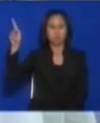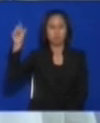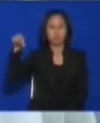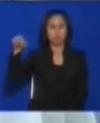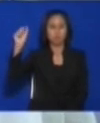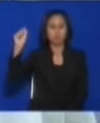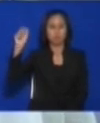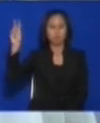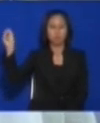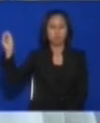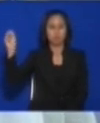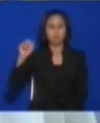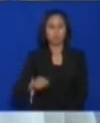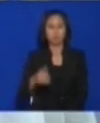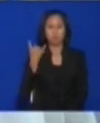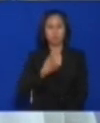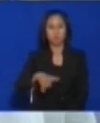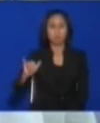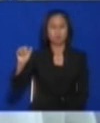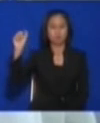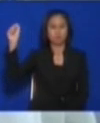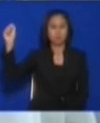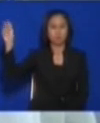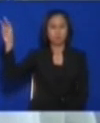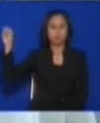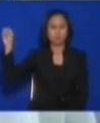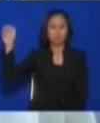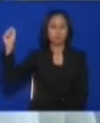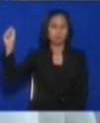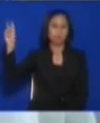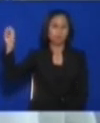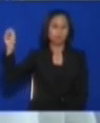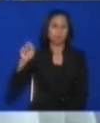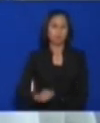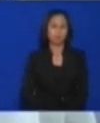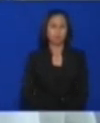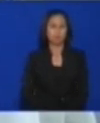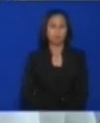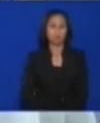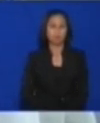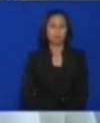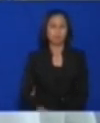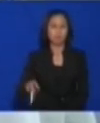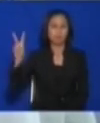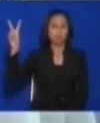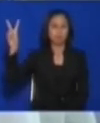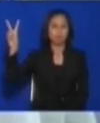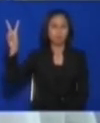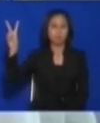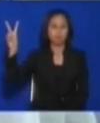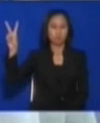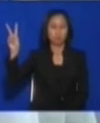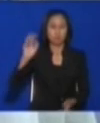merasa tenteram Hai Adapun Hai visinya itu misi itu sendiri adalah manajemen